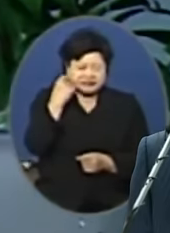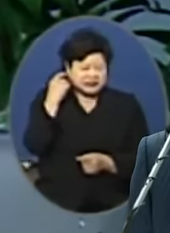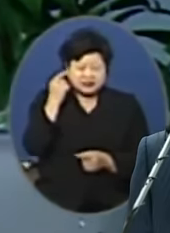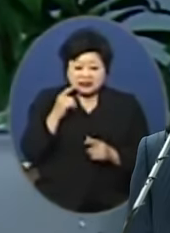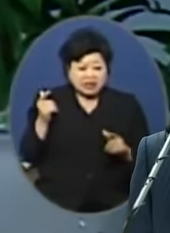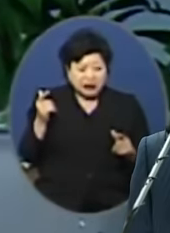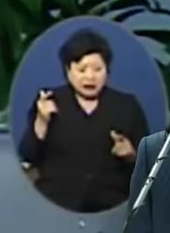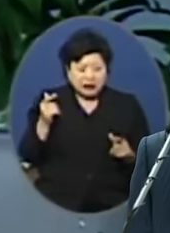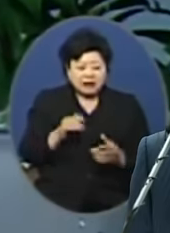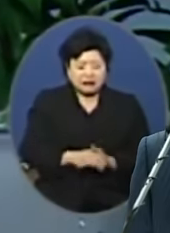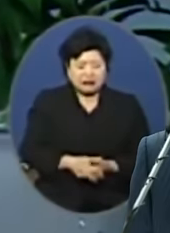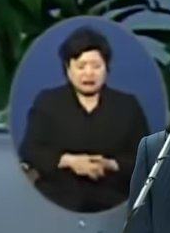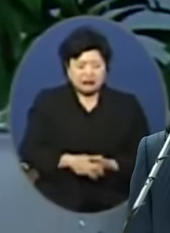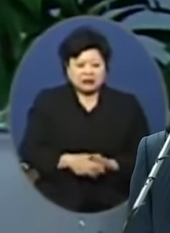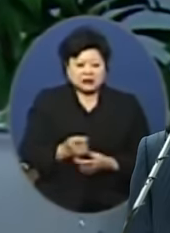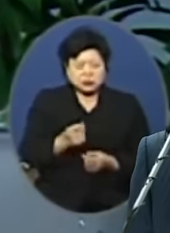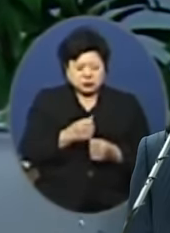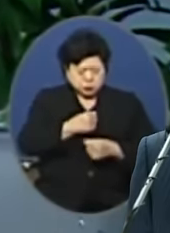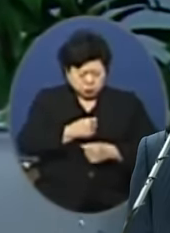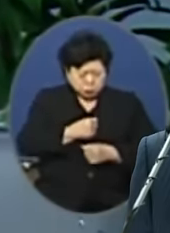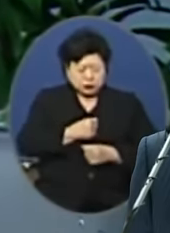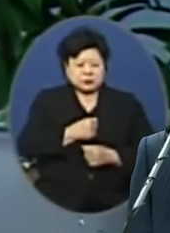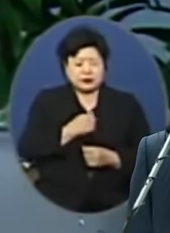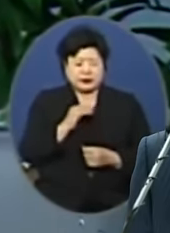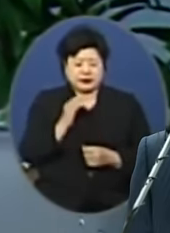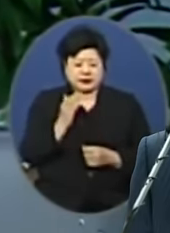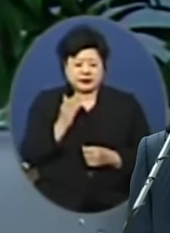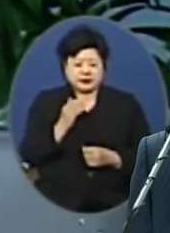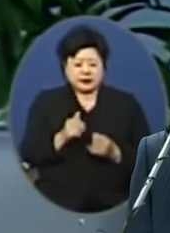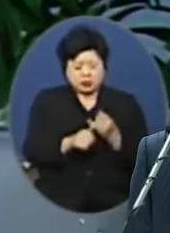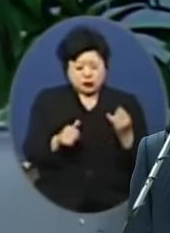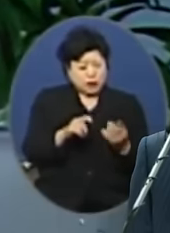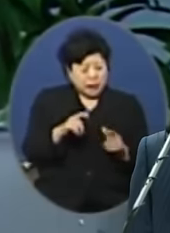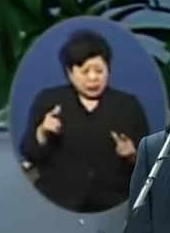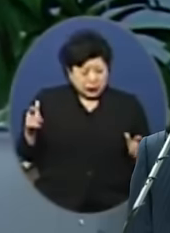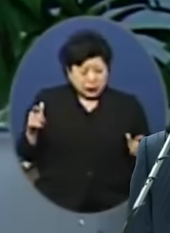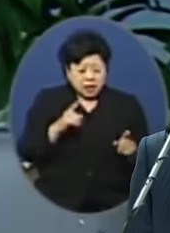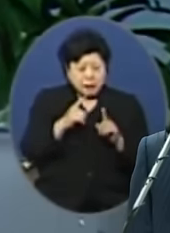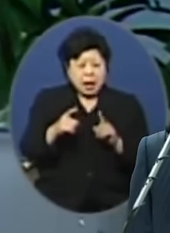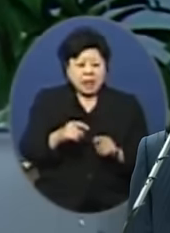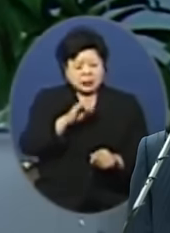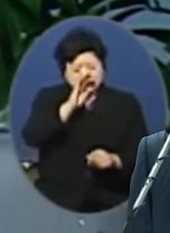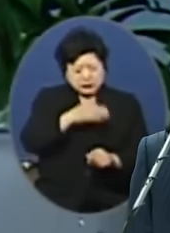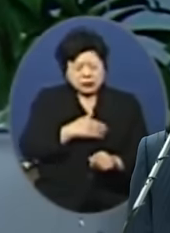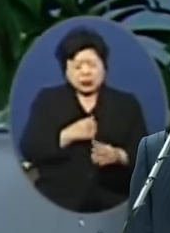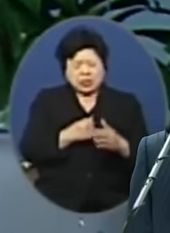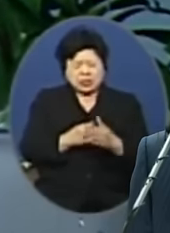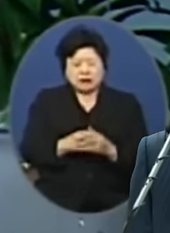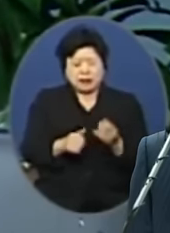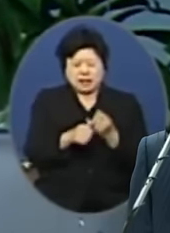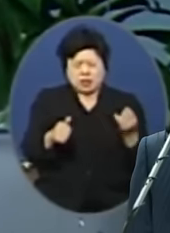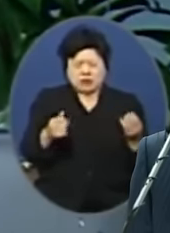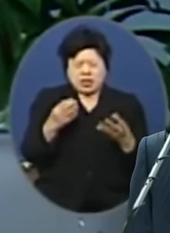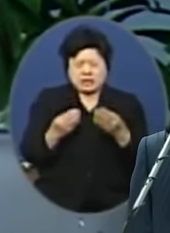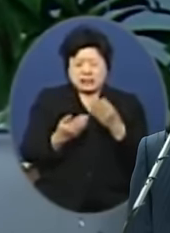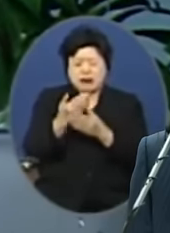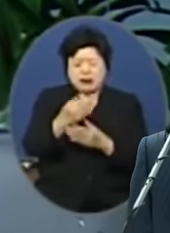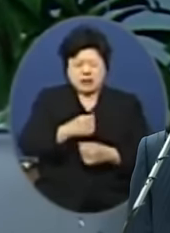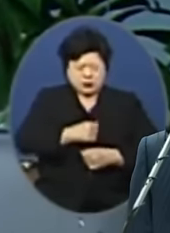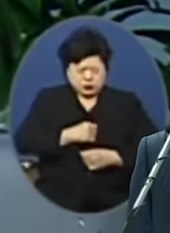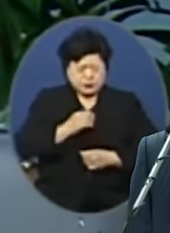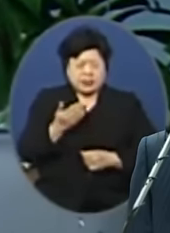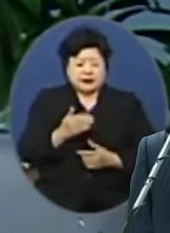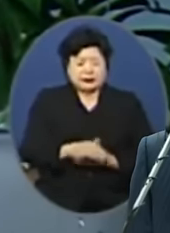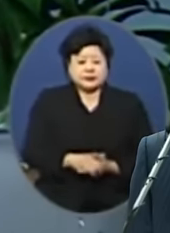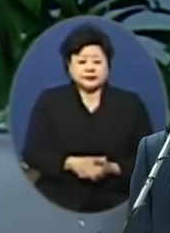그러므로 우리가 조금만 조심하면은 이혼하지 않을 것도 말을 잘못해서 이혼하게 된다는 것입니다.